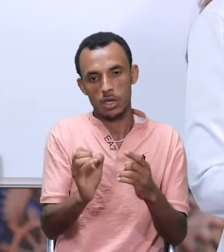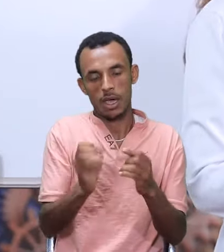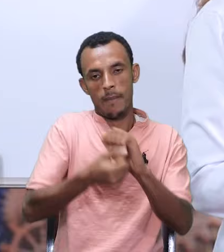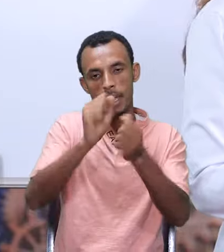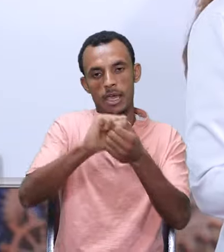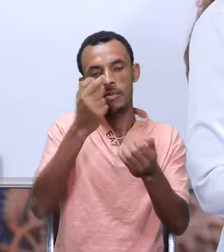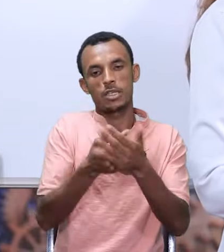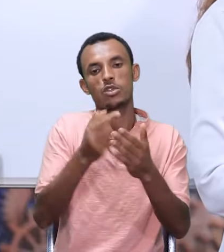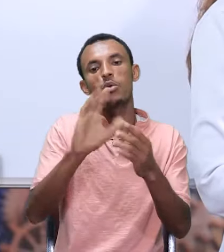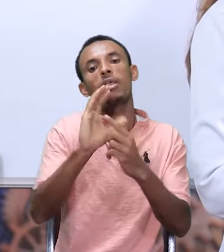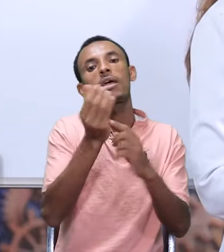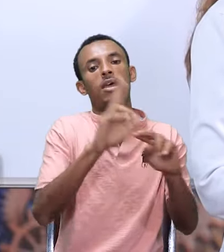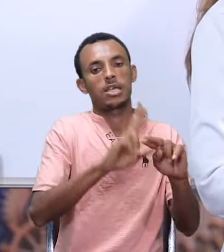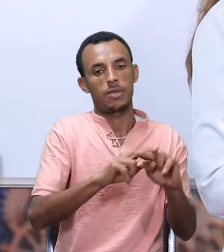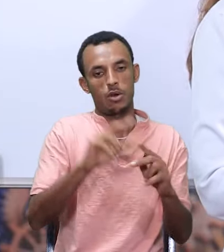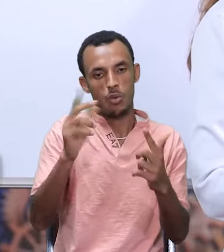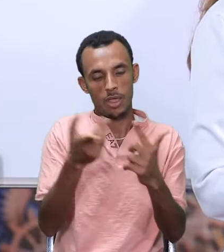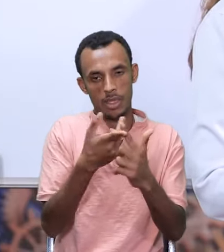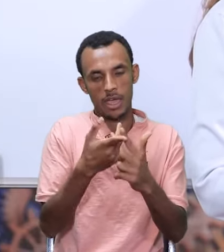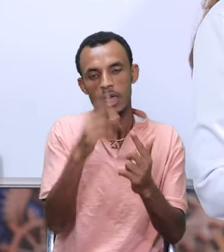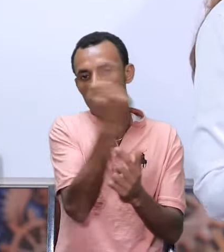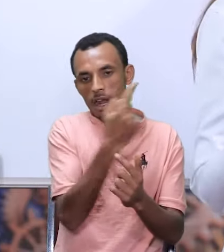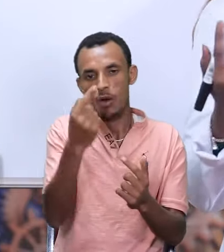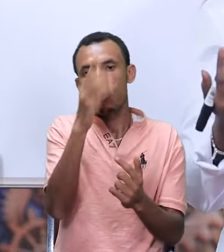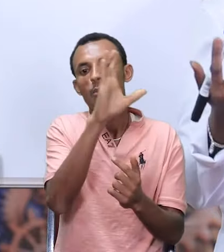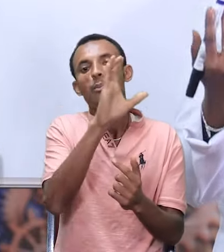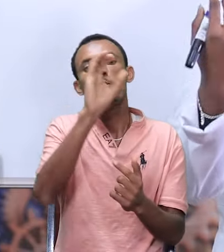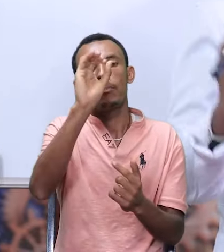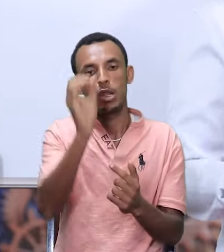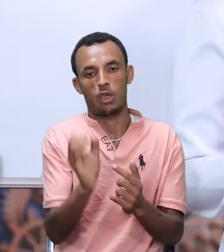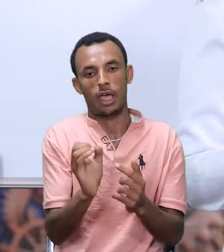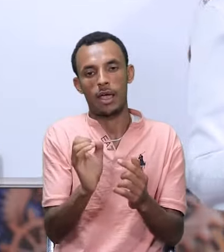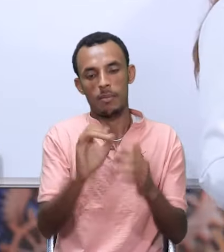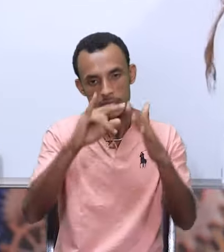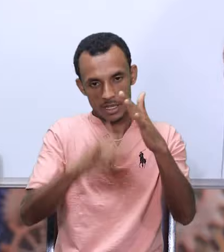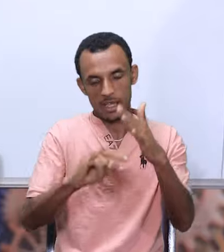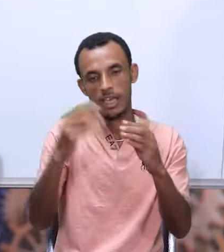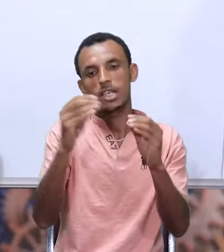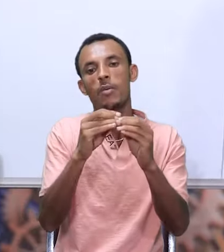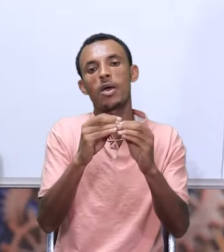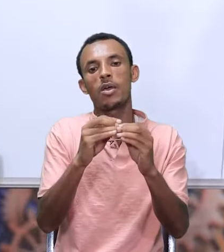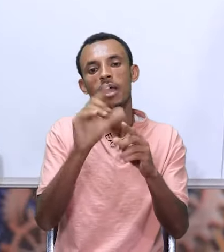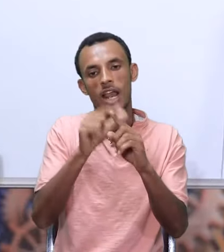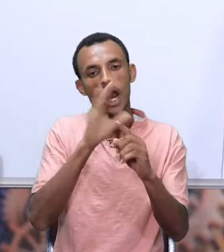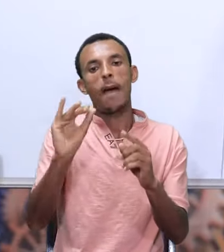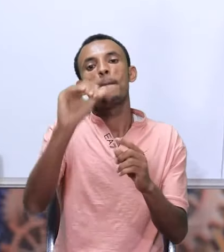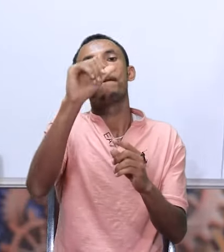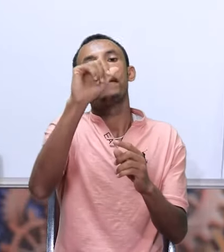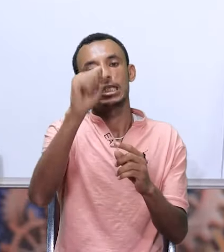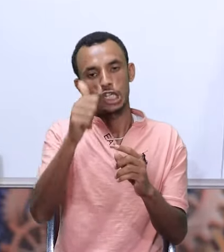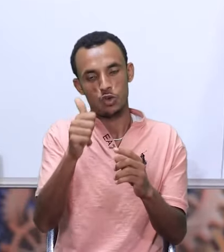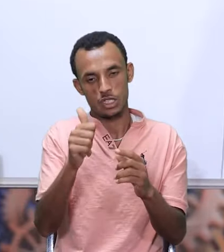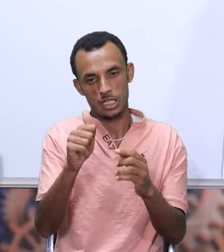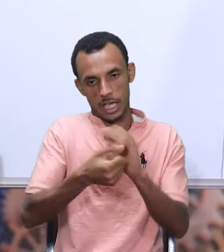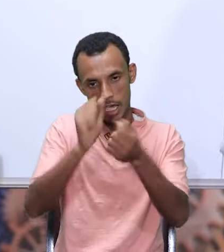በዚህ መልኩ እንገልጻለን። ሁለተኛ እያንዳንዱን መቶኛ በዝቅተኛ ሂሳባዊ ቃልና በአስርዮሽ ግለጹ። ባለፈው እንዳወራ ነው